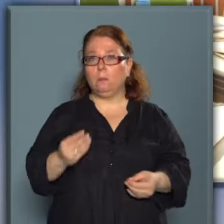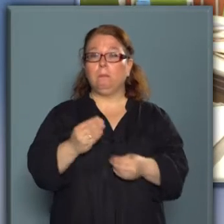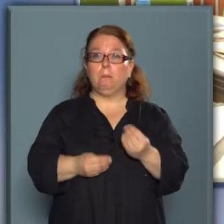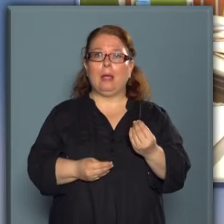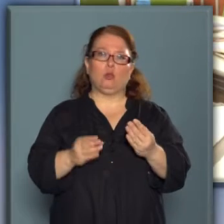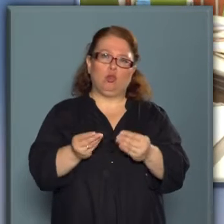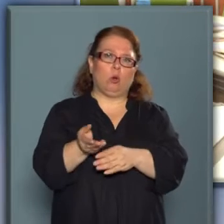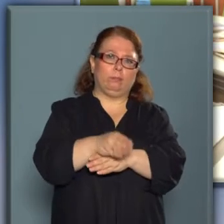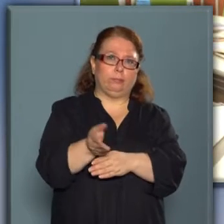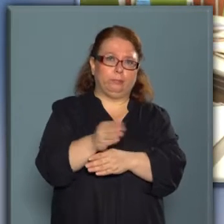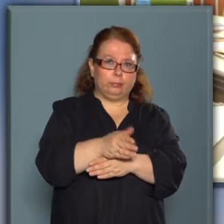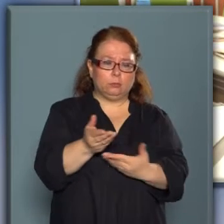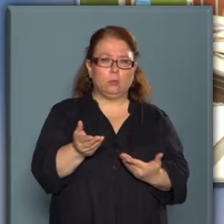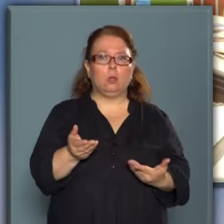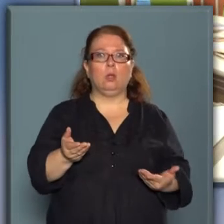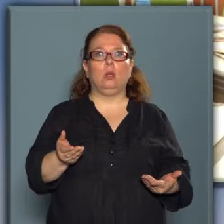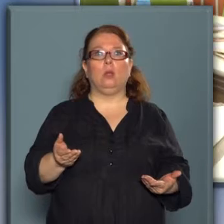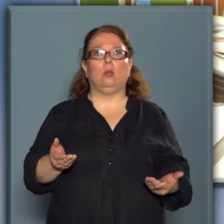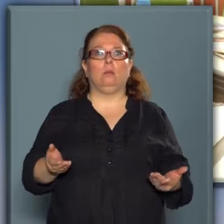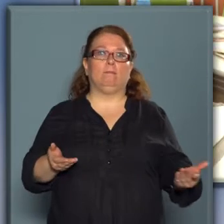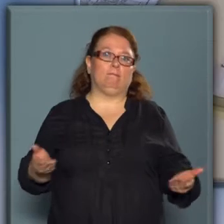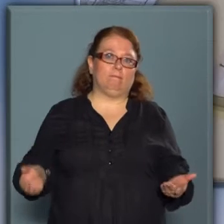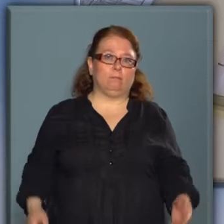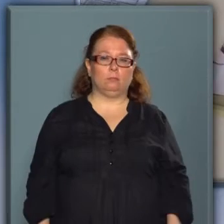ugye elhaltak,